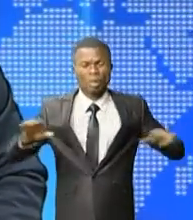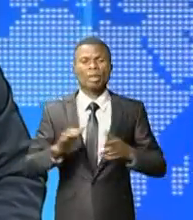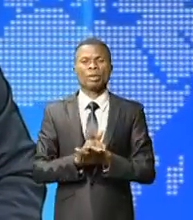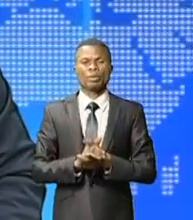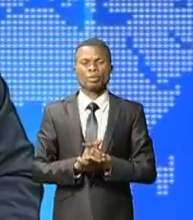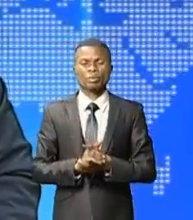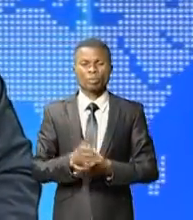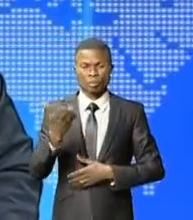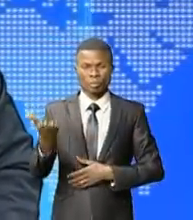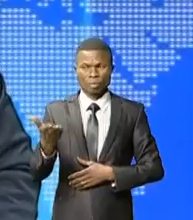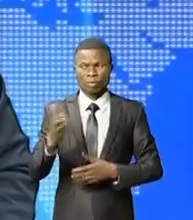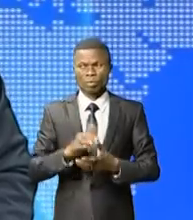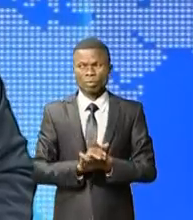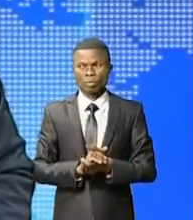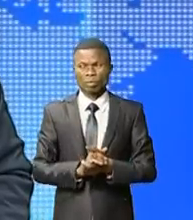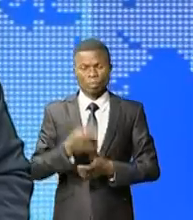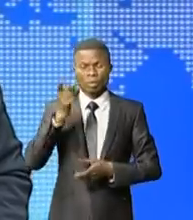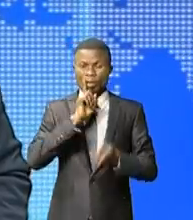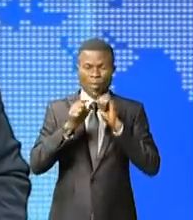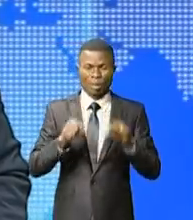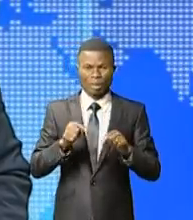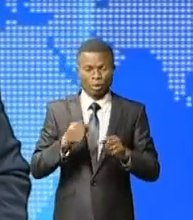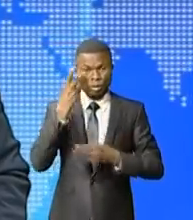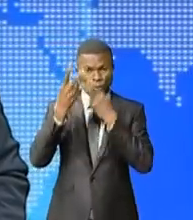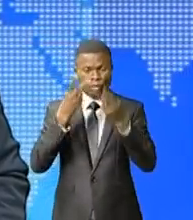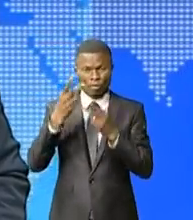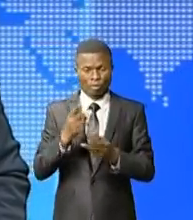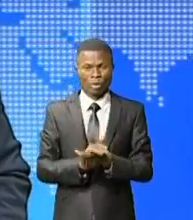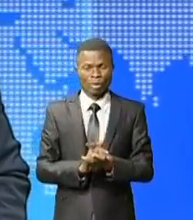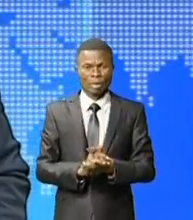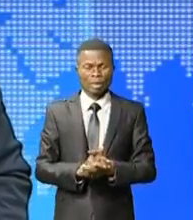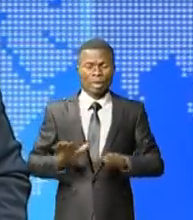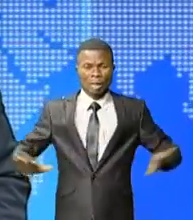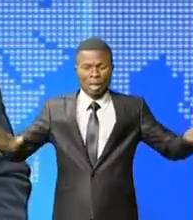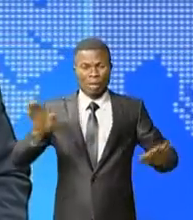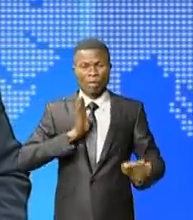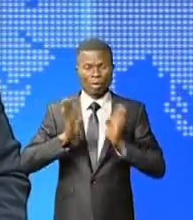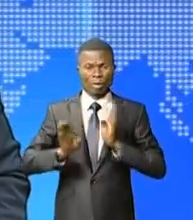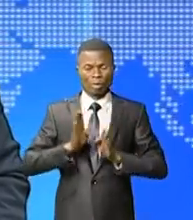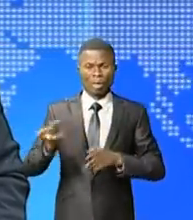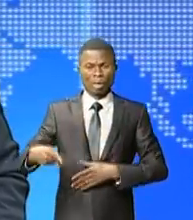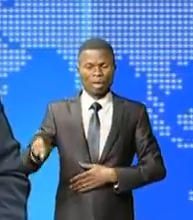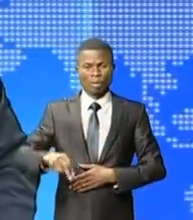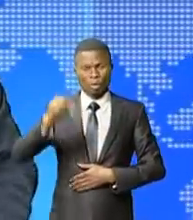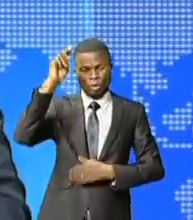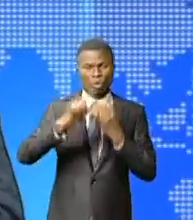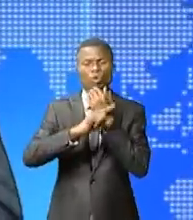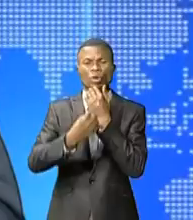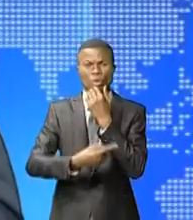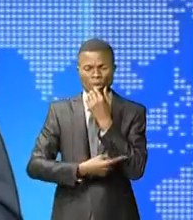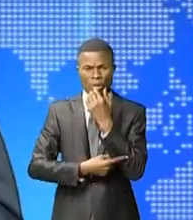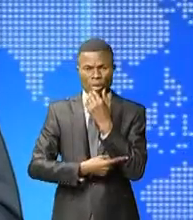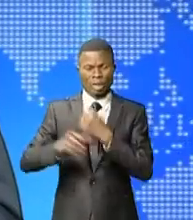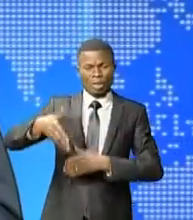aéroportuaires pour parler de cette visite d'inspection à l'aéroport de Beni. Nous sommes là dans la province du Nord Kivu par